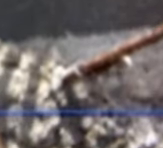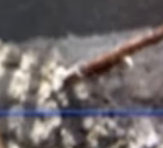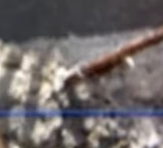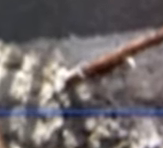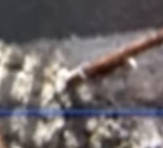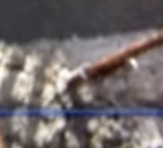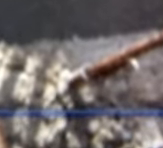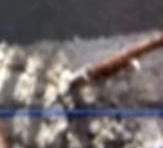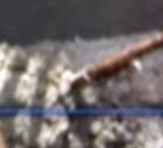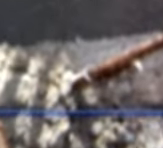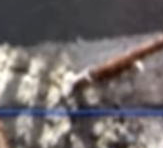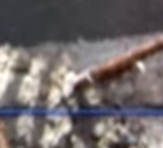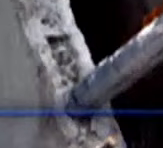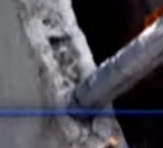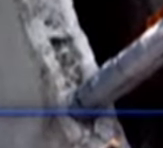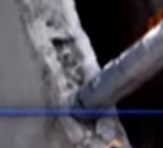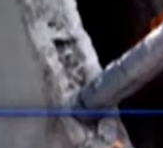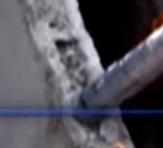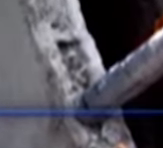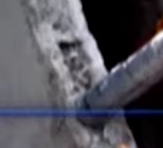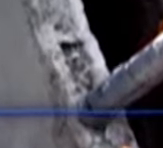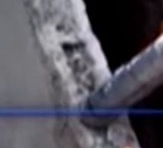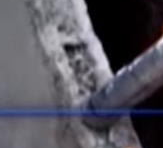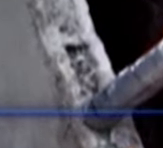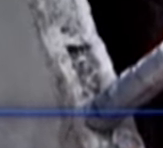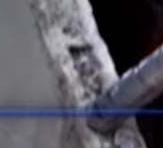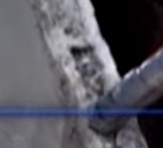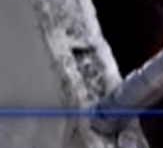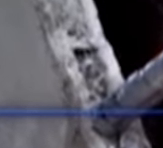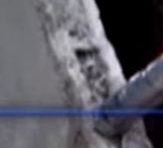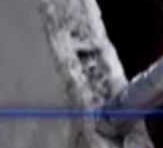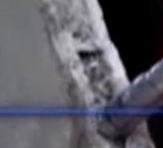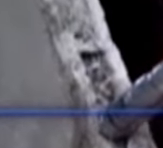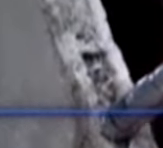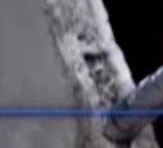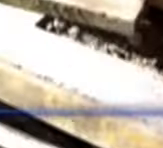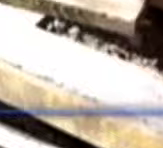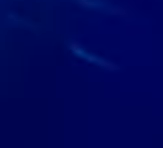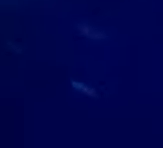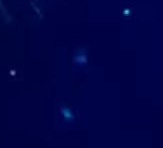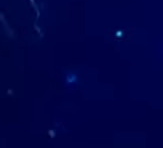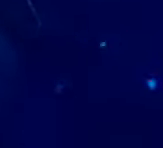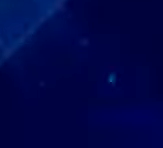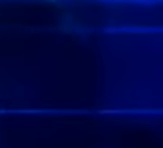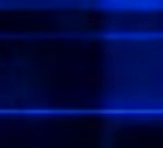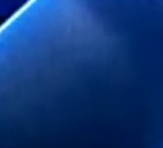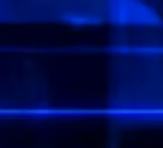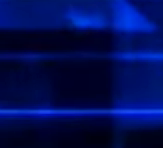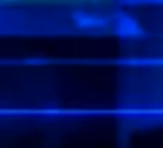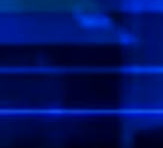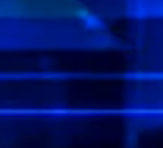Lalaking lasing, patay matapos mahulog sa septic tank sa Mandaue City.